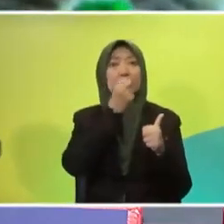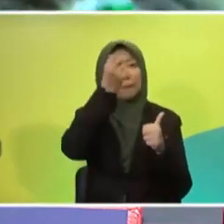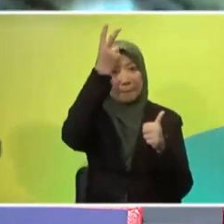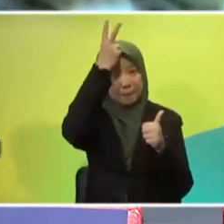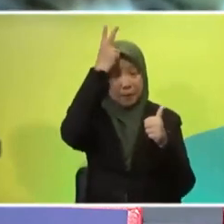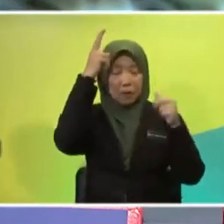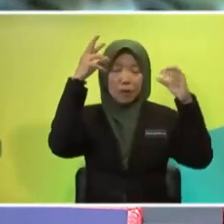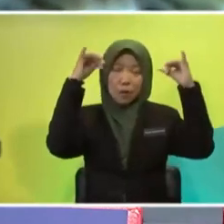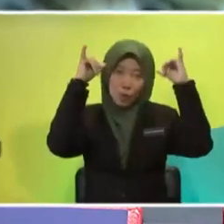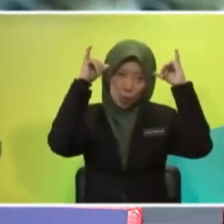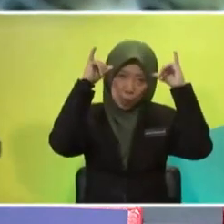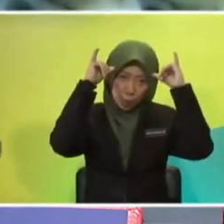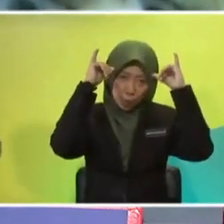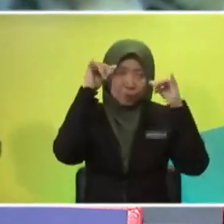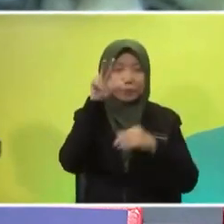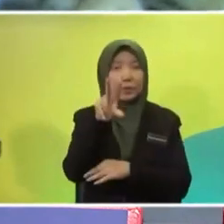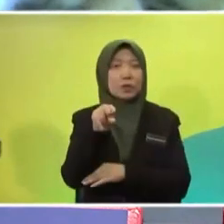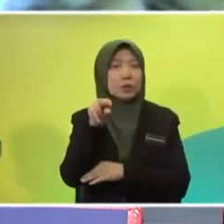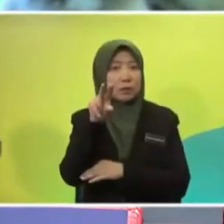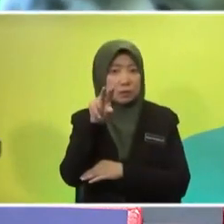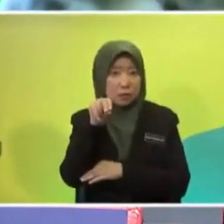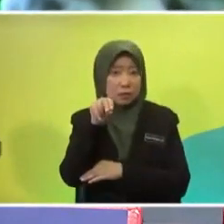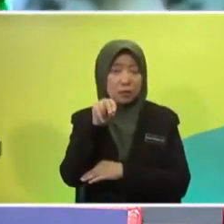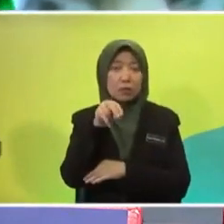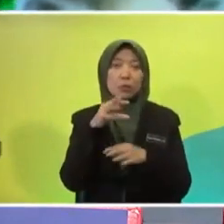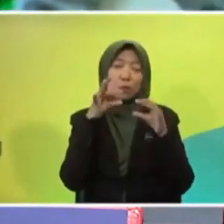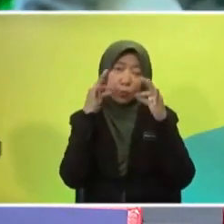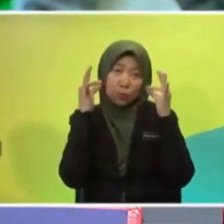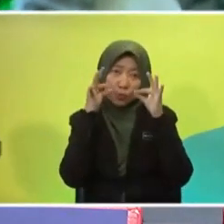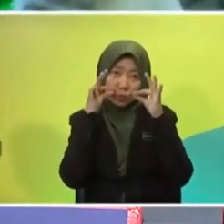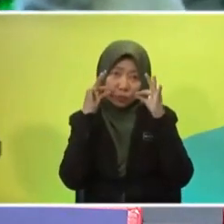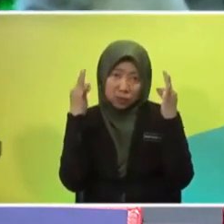lembu, itik, kucing,